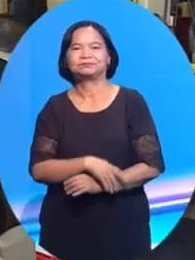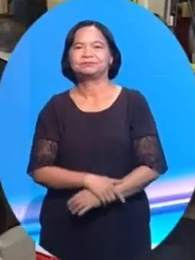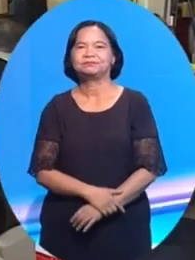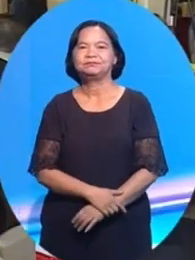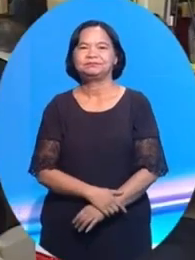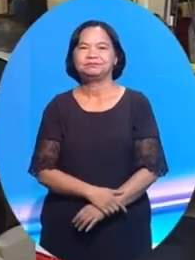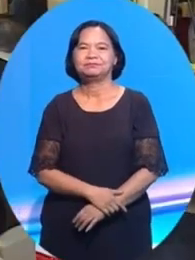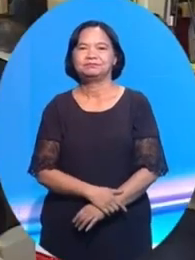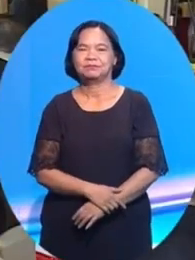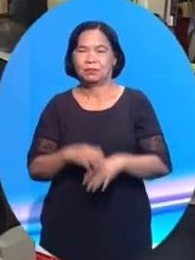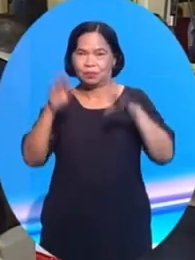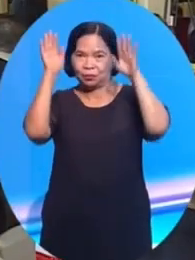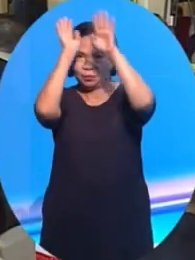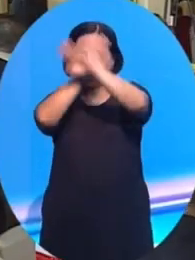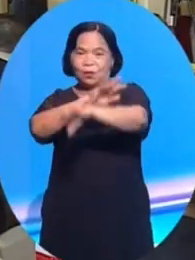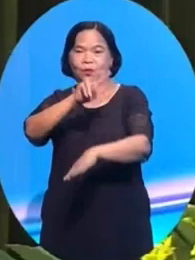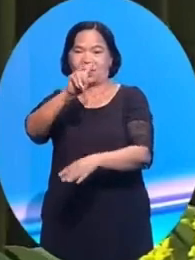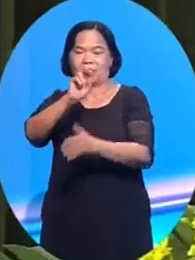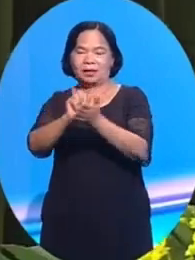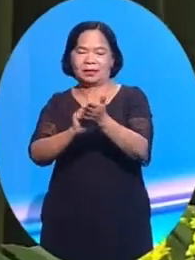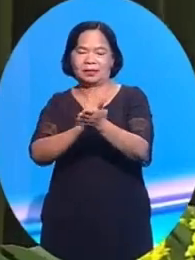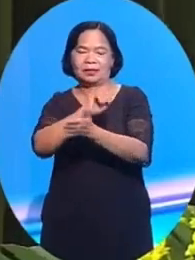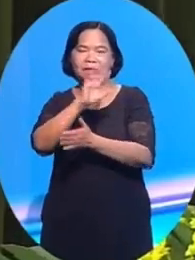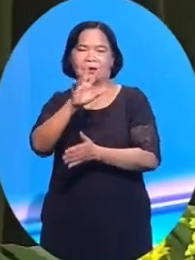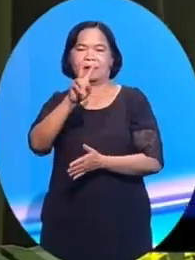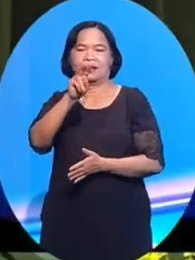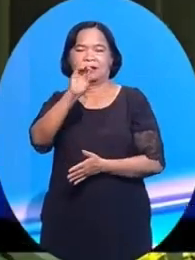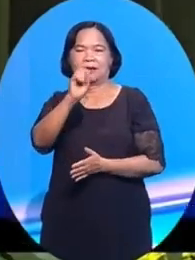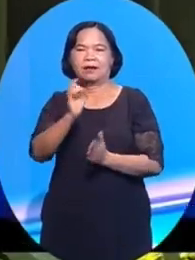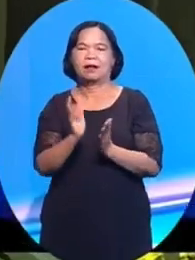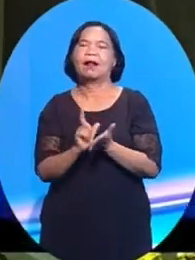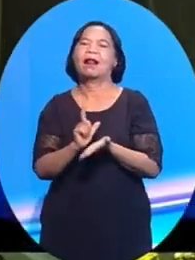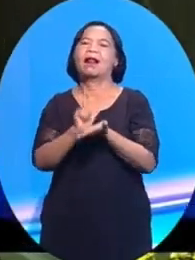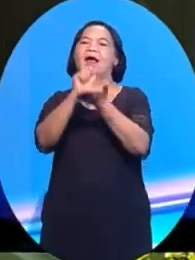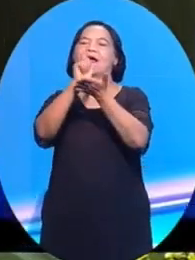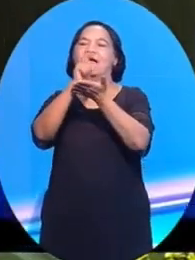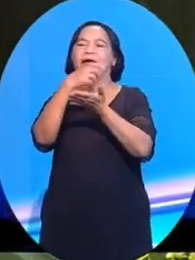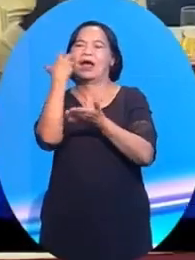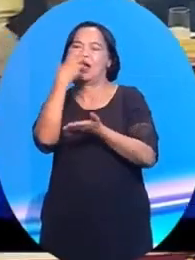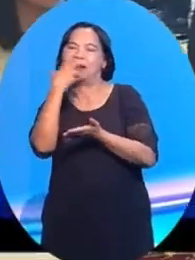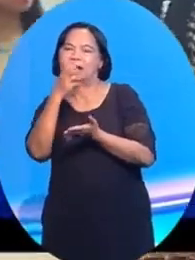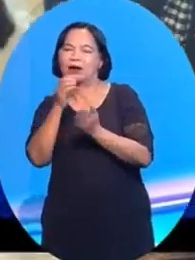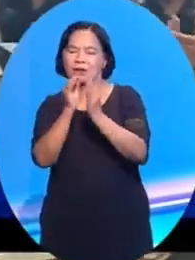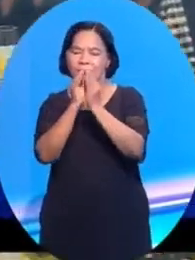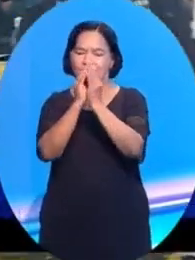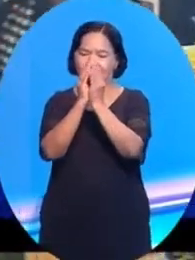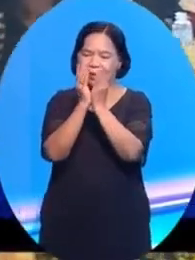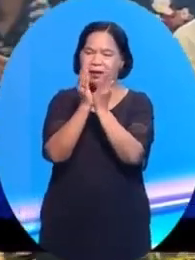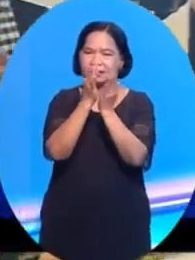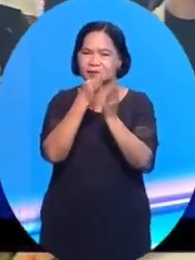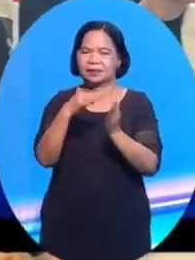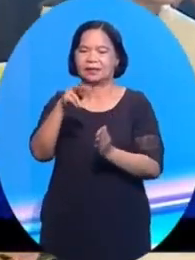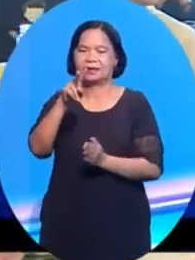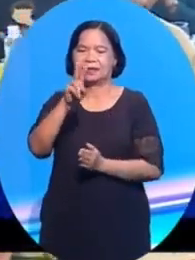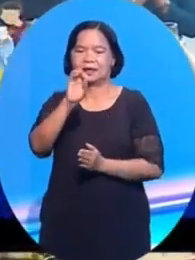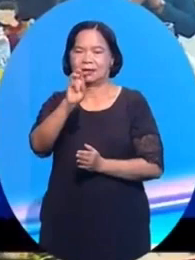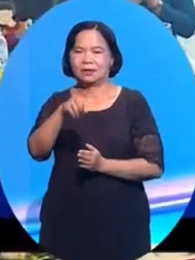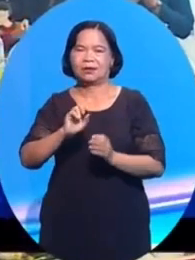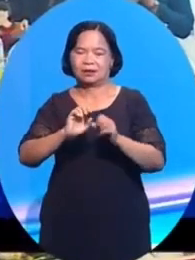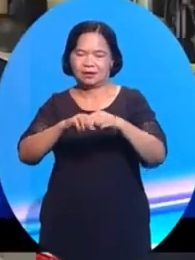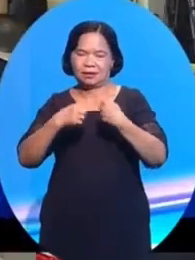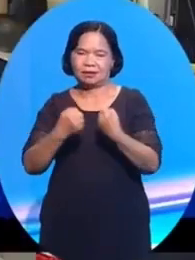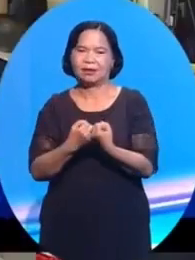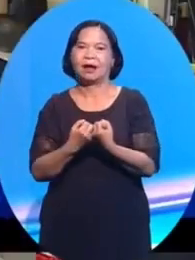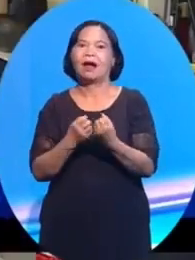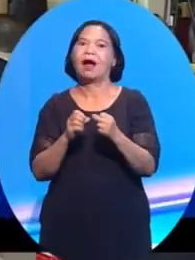cụ thể tối ngày 2 tháng 5 năm 2023 lễ hội âm nhạc quốc tế hoa sen sau phép 2023 sẽ được